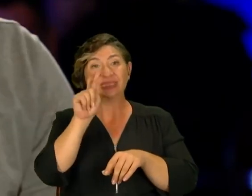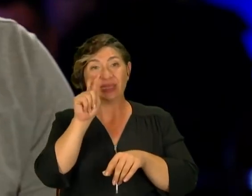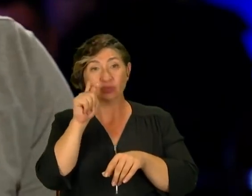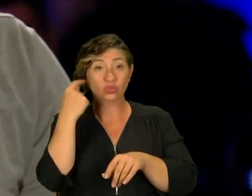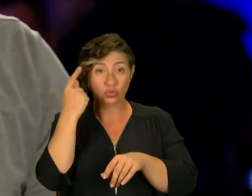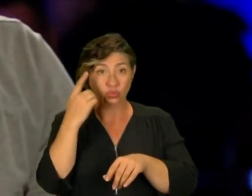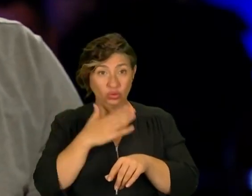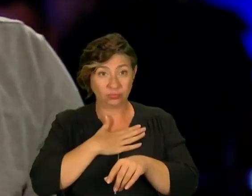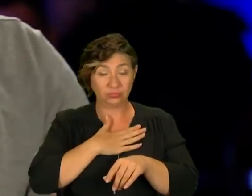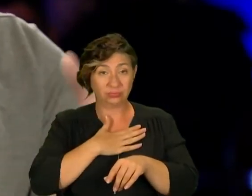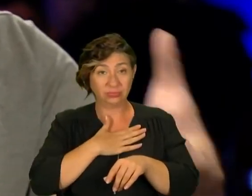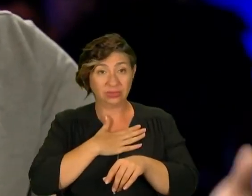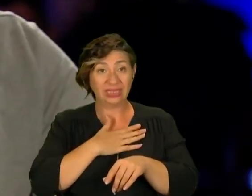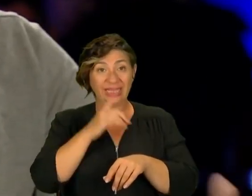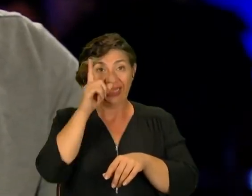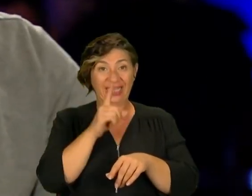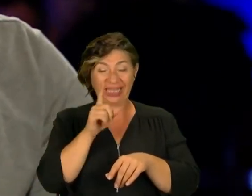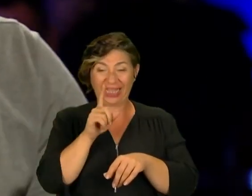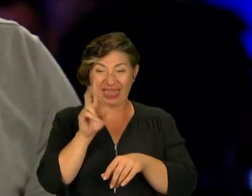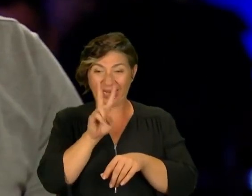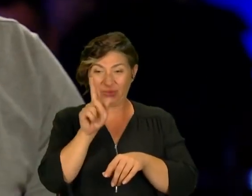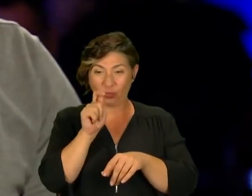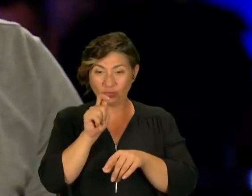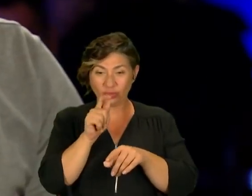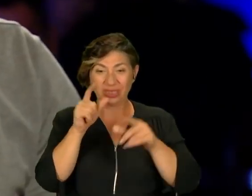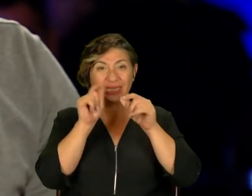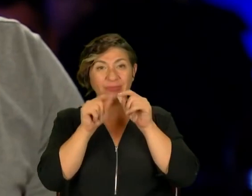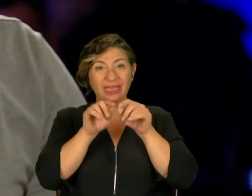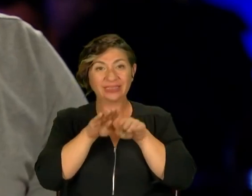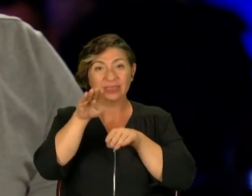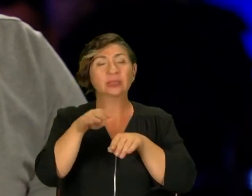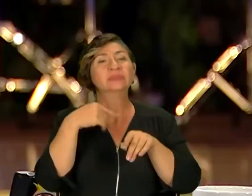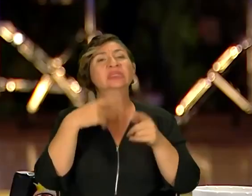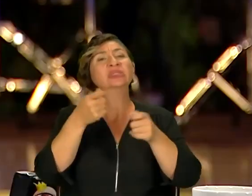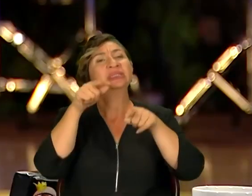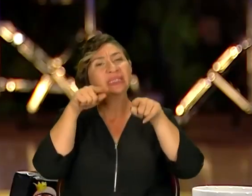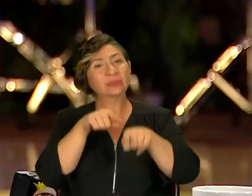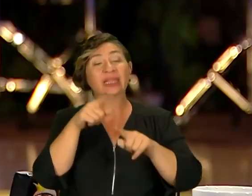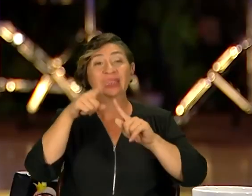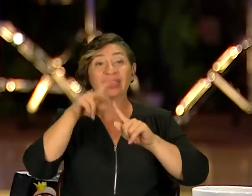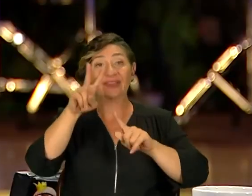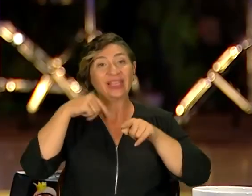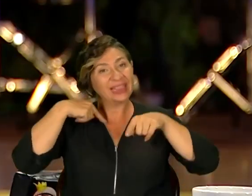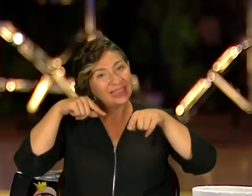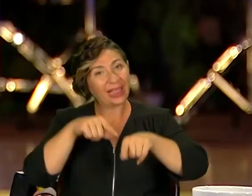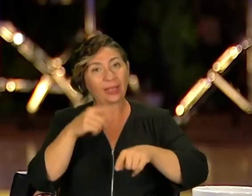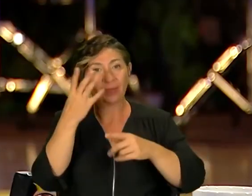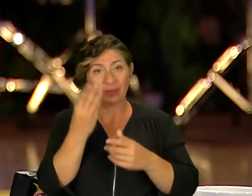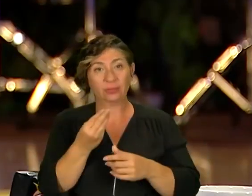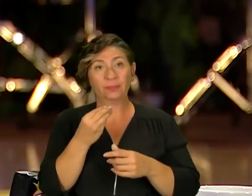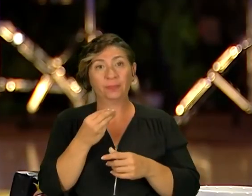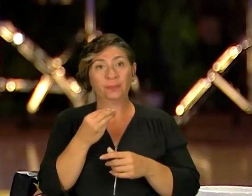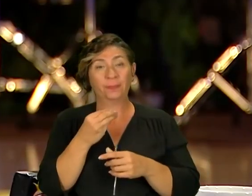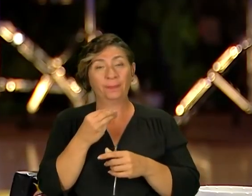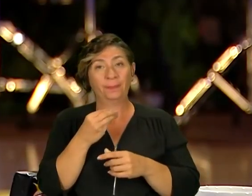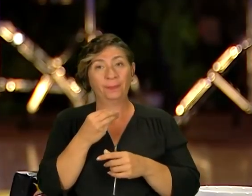düşünmüştüm. 20 Temmuz ilk adım atıldığı gün Kıbrıs'ta. Hayır, şimdi takipçisi olalım. Biz kanal olarak da takipçisi olalım. Evet.